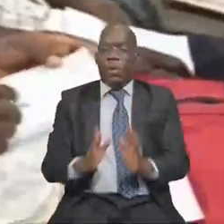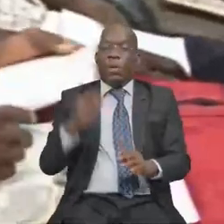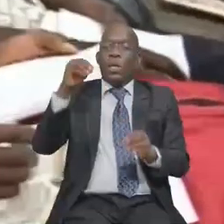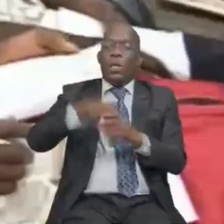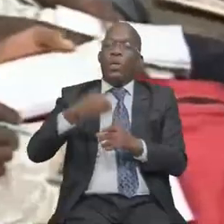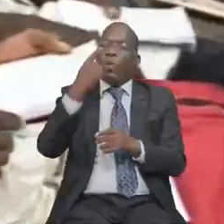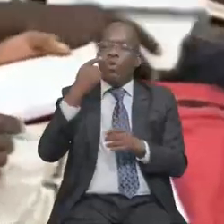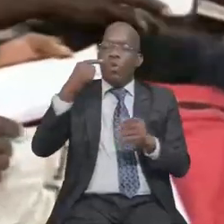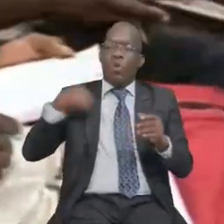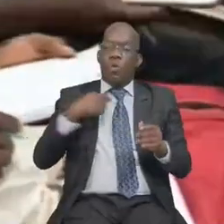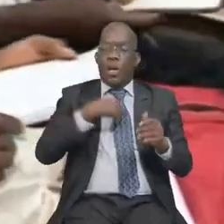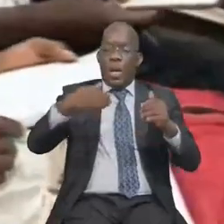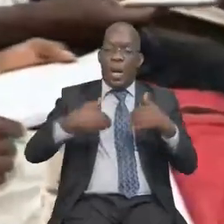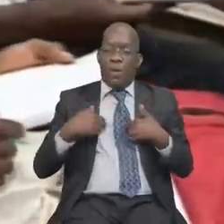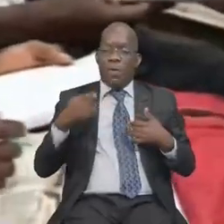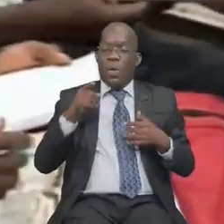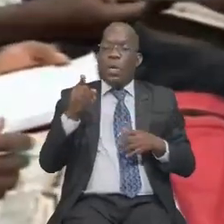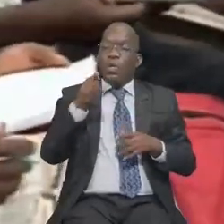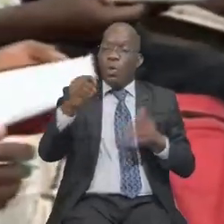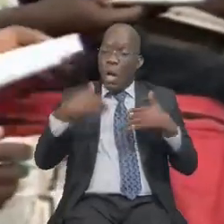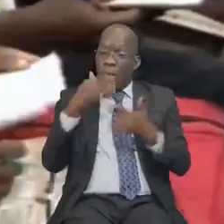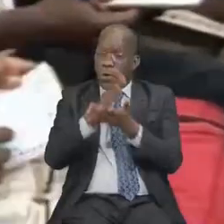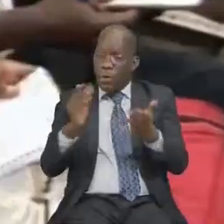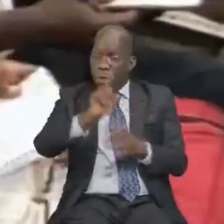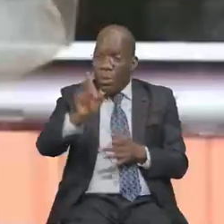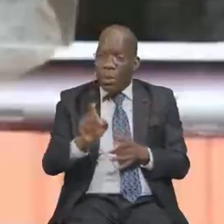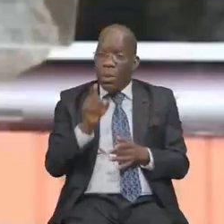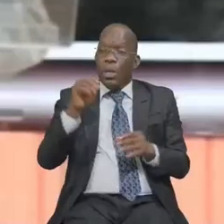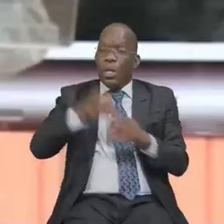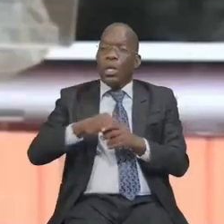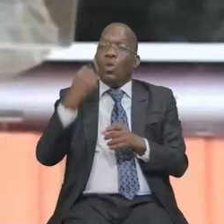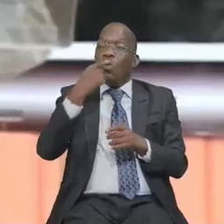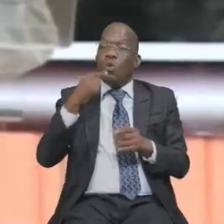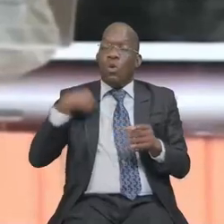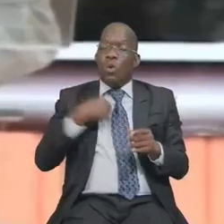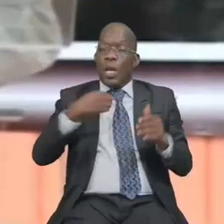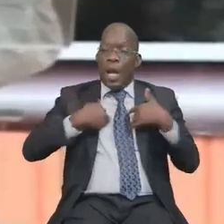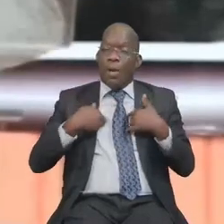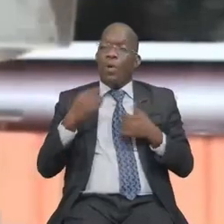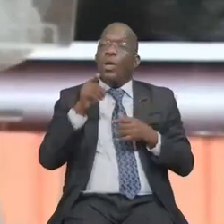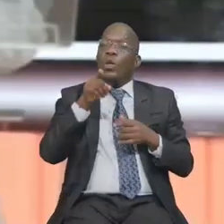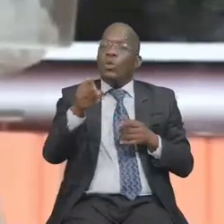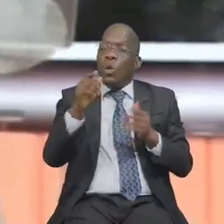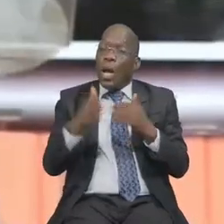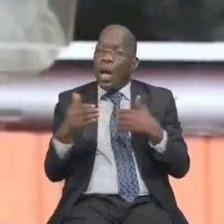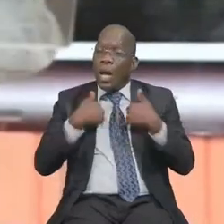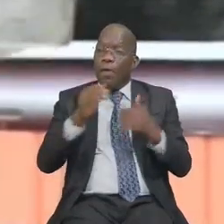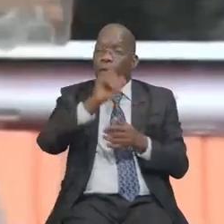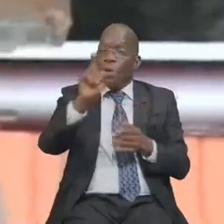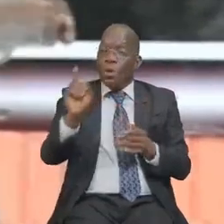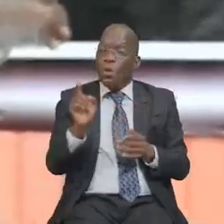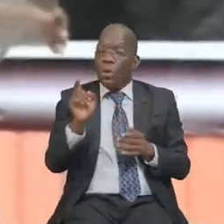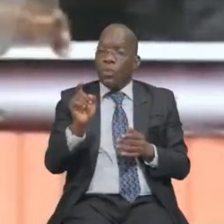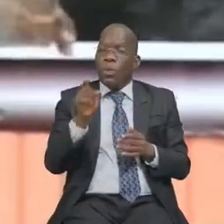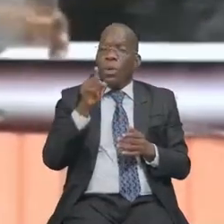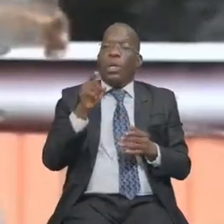En qui nous avons? Est-ce que tu as quelque chose? En qui nous avons? Est-ce que quelqu'un a quelque chose là-bas? En qui nous avons la